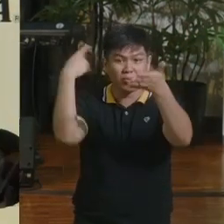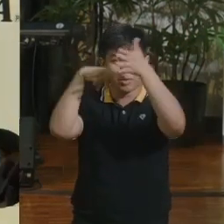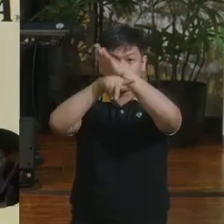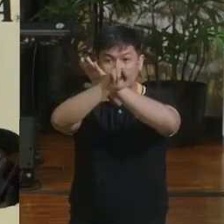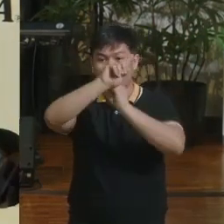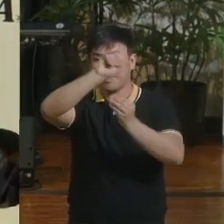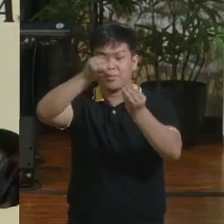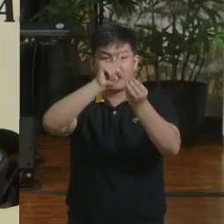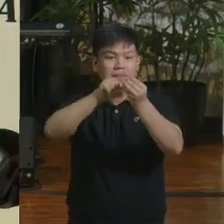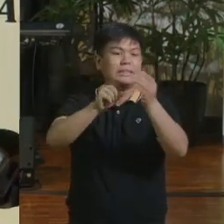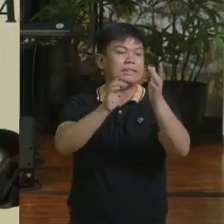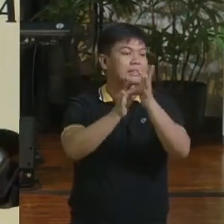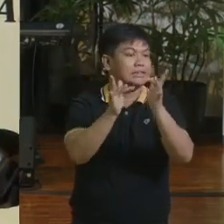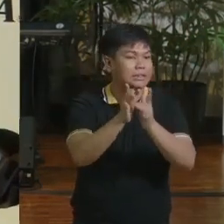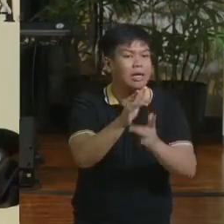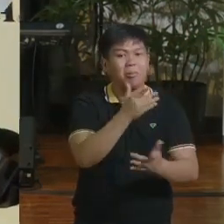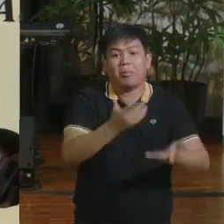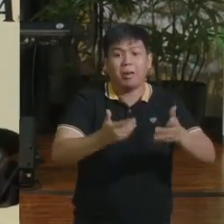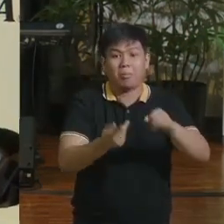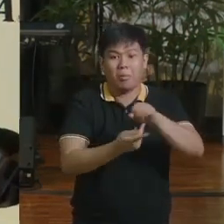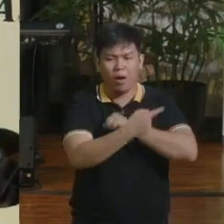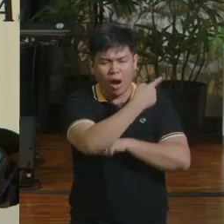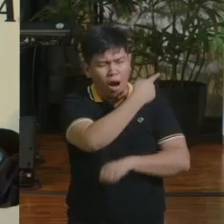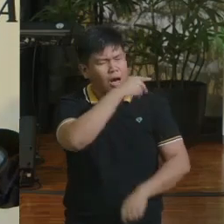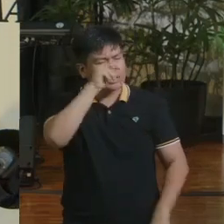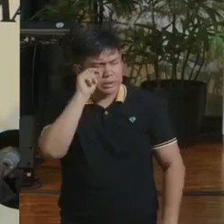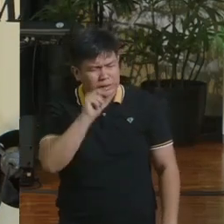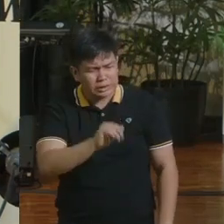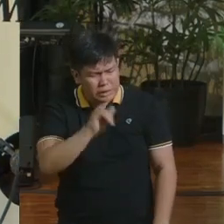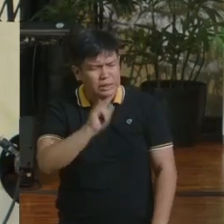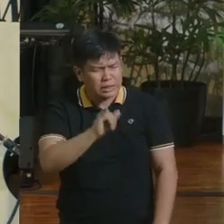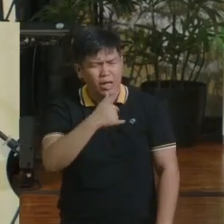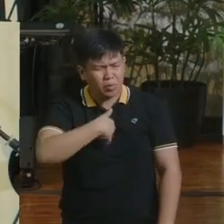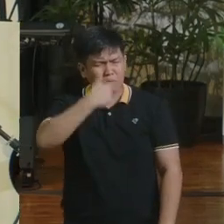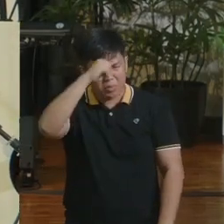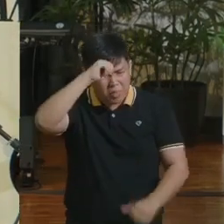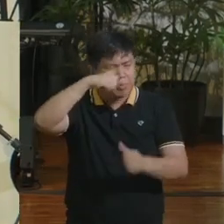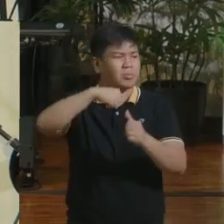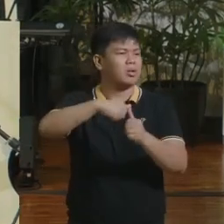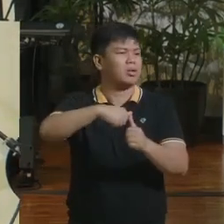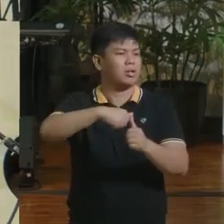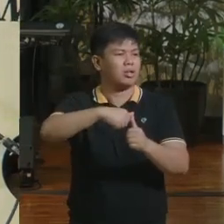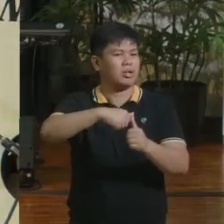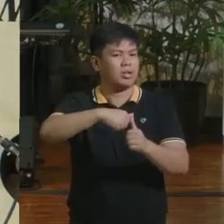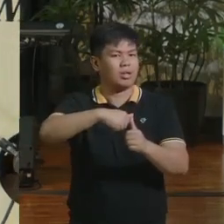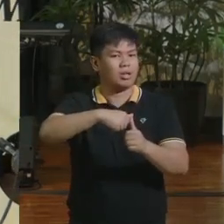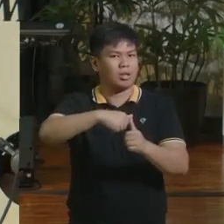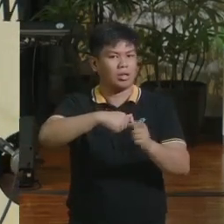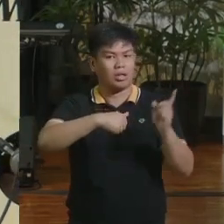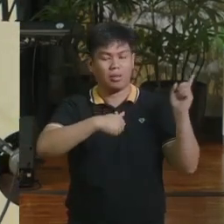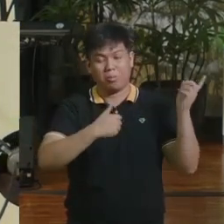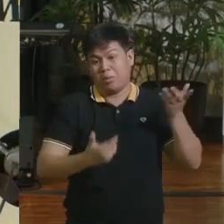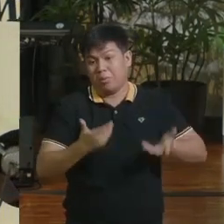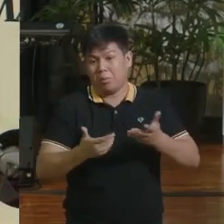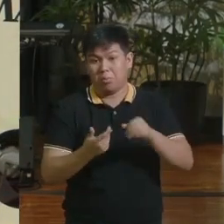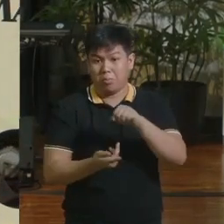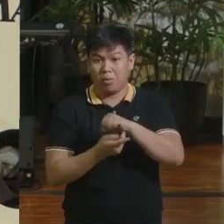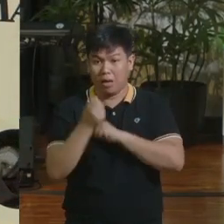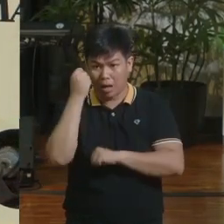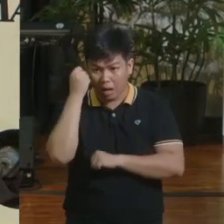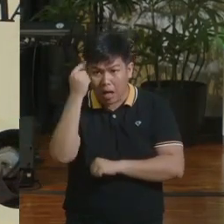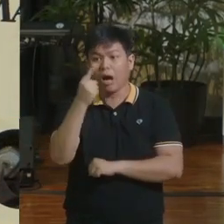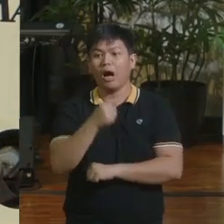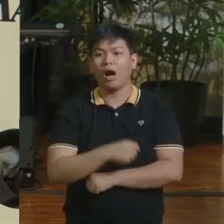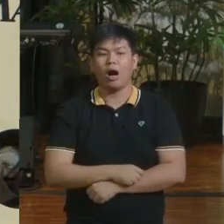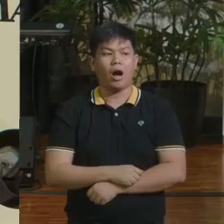Man. Naalala lahat siguro ni Paul dun sa 3 araw na siya'y bulag. At nag-click